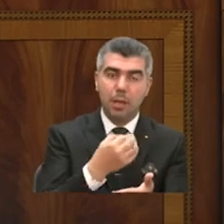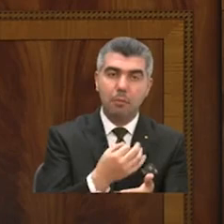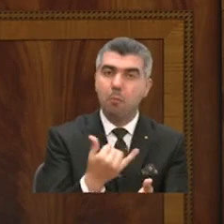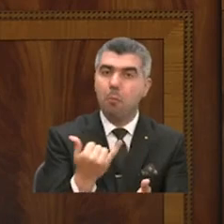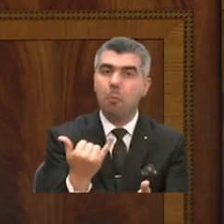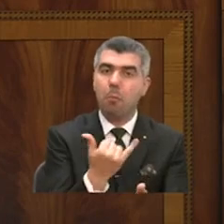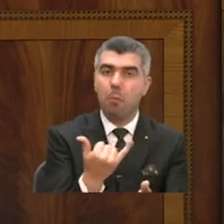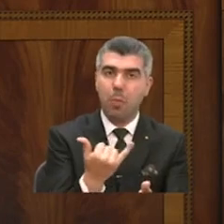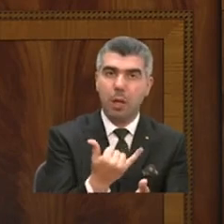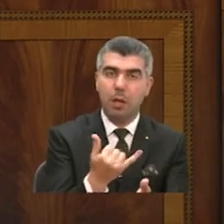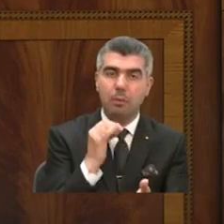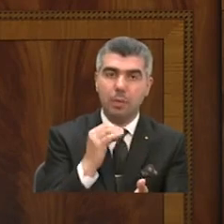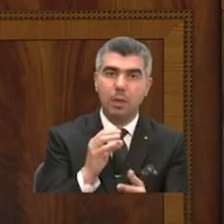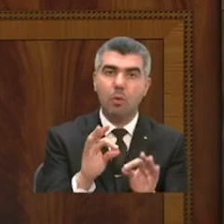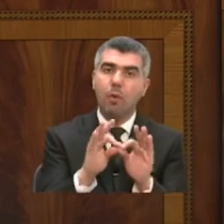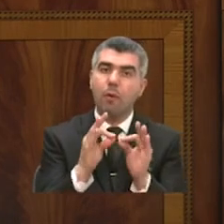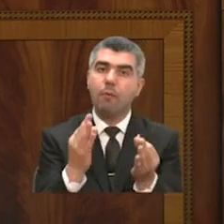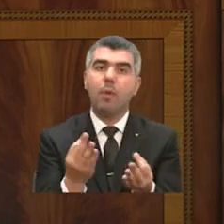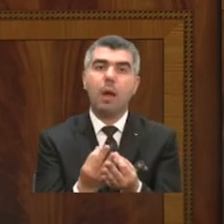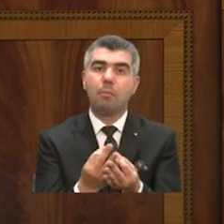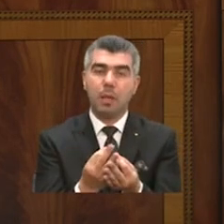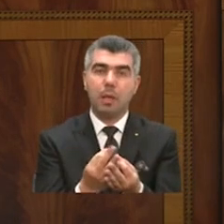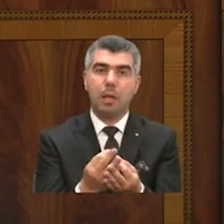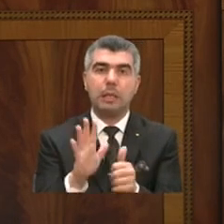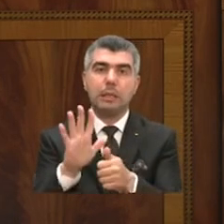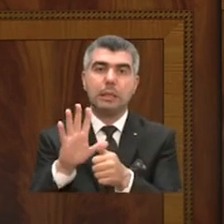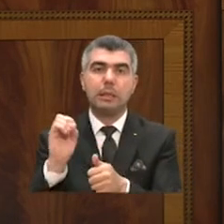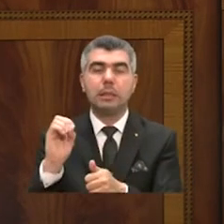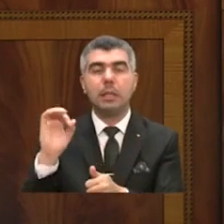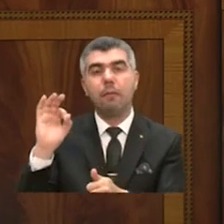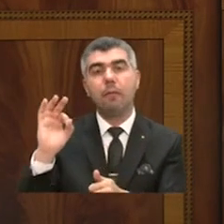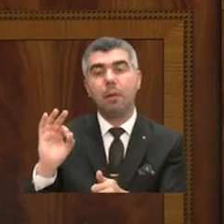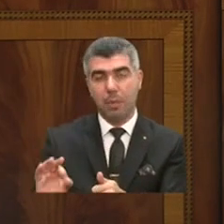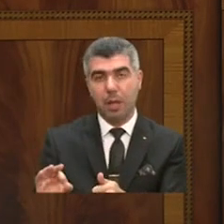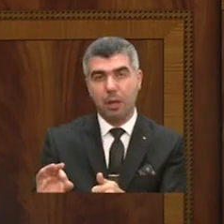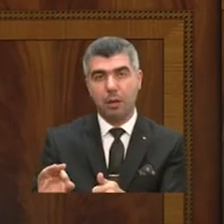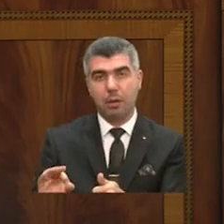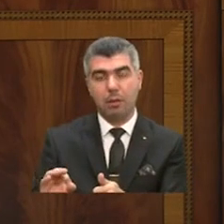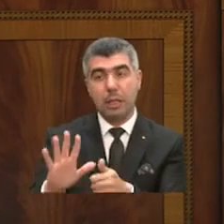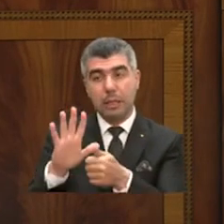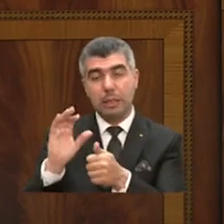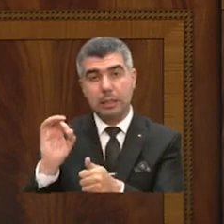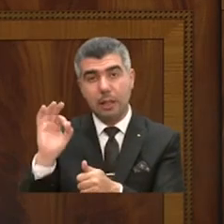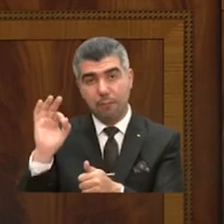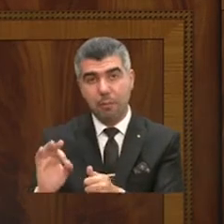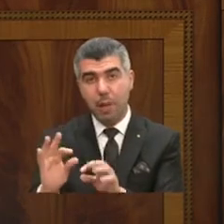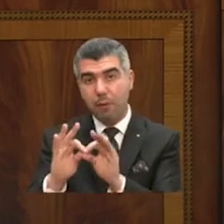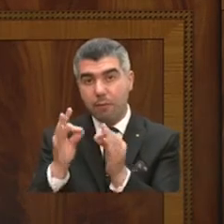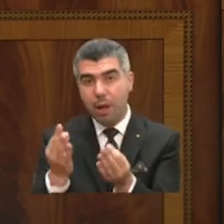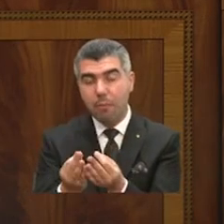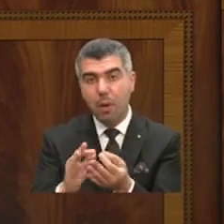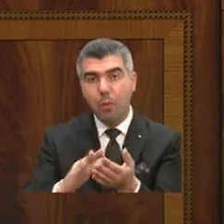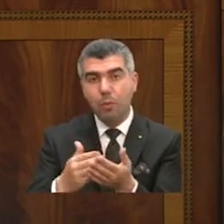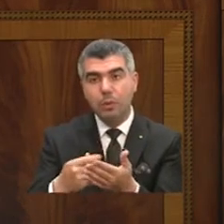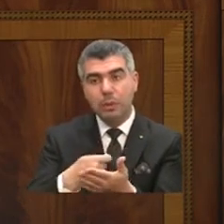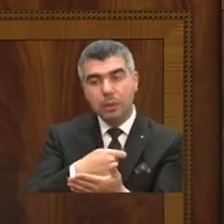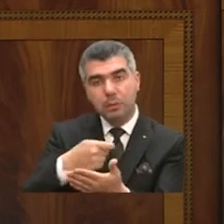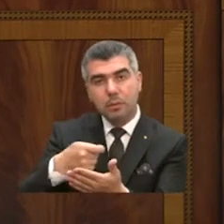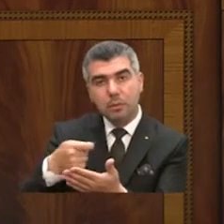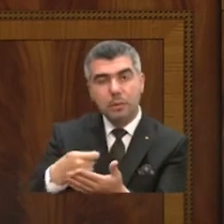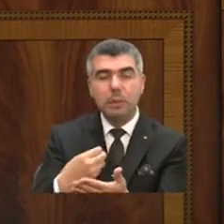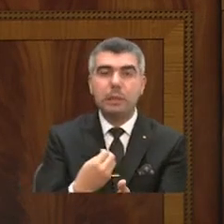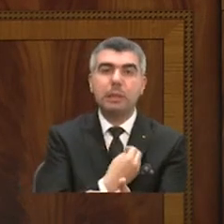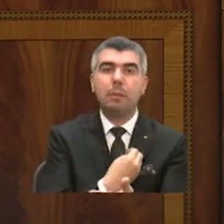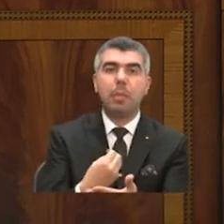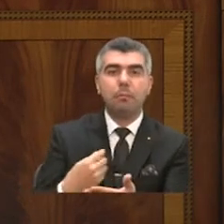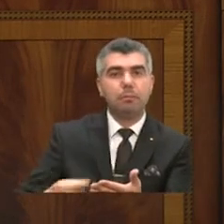بشكل أساسي من طرف الأسر بنسبة 60%. كنلقاو بأن 60% ديال الأسر المغربية راه كلها كتنفق على التطبيب ديالها